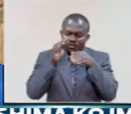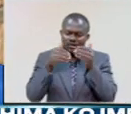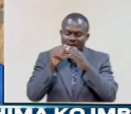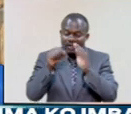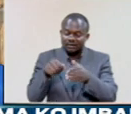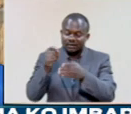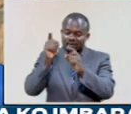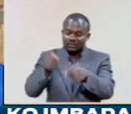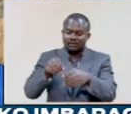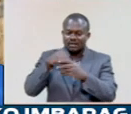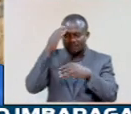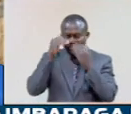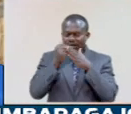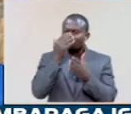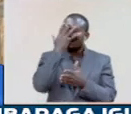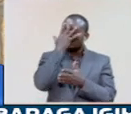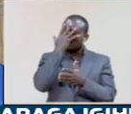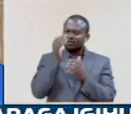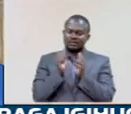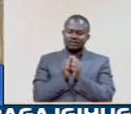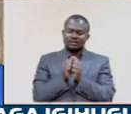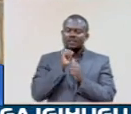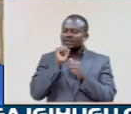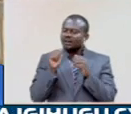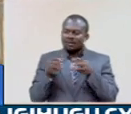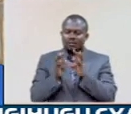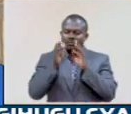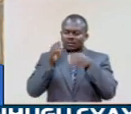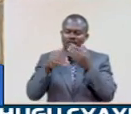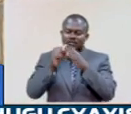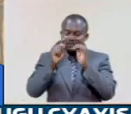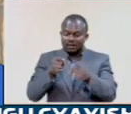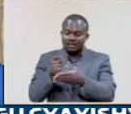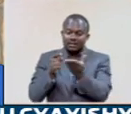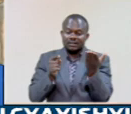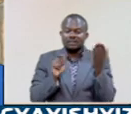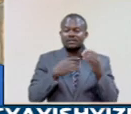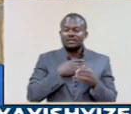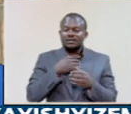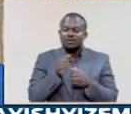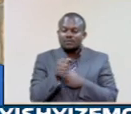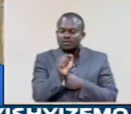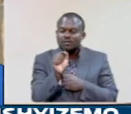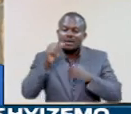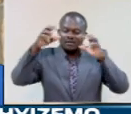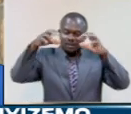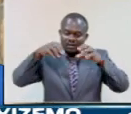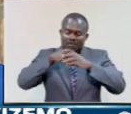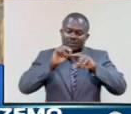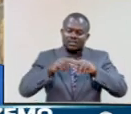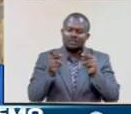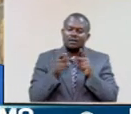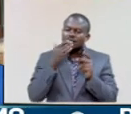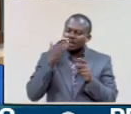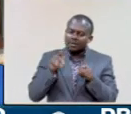kuhugama kwera kwa hateye isoni nta kuntu umuntu yaza kugama cyangwa kugendereye imvura igwa ngo umwicaze mu kiziba cyari